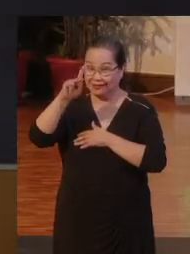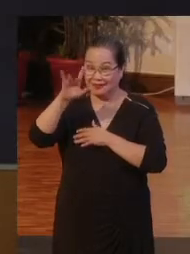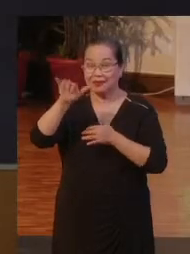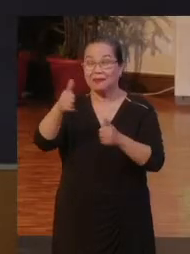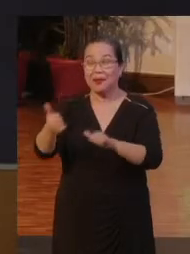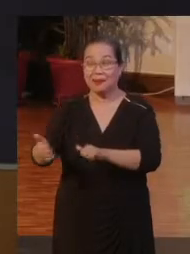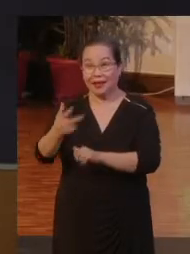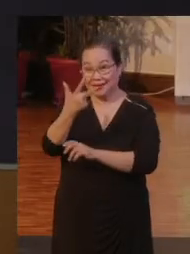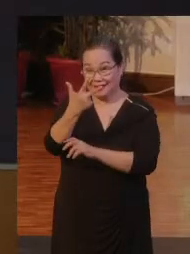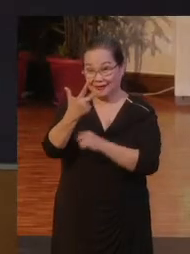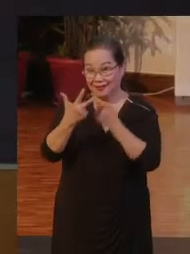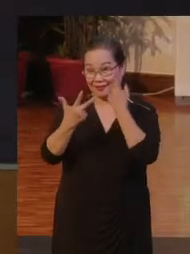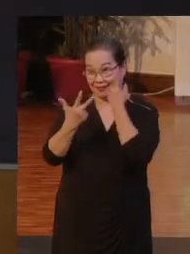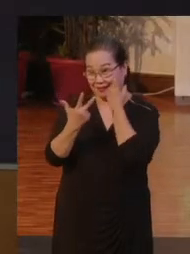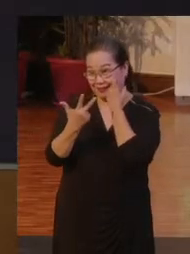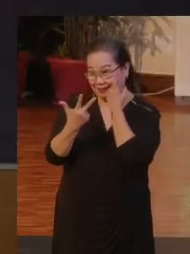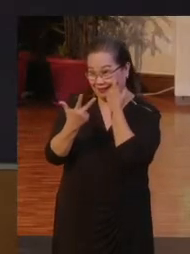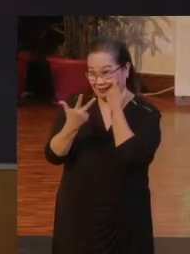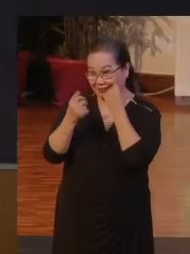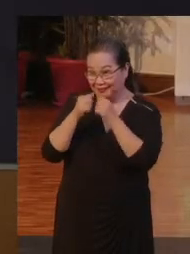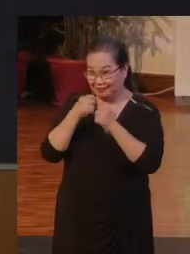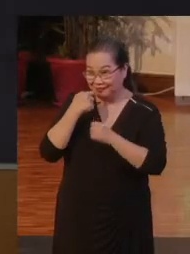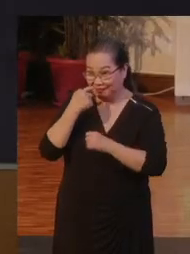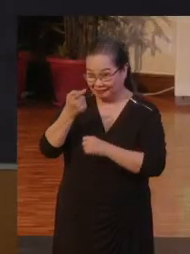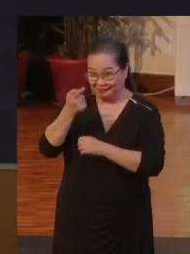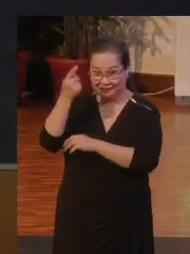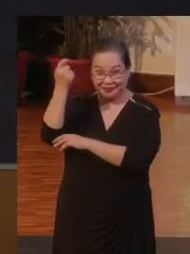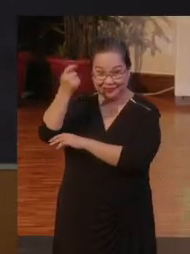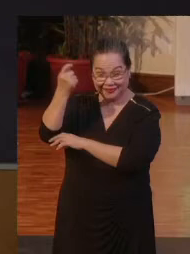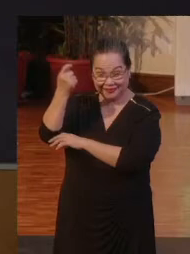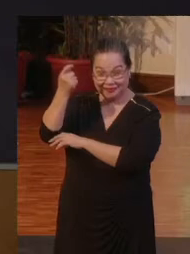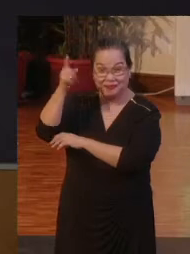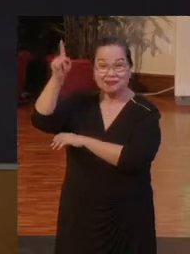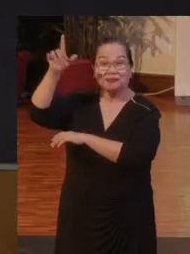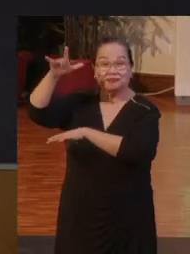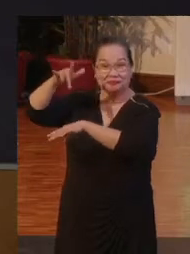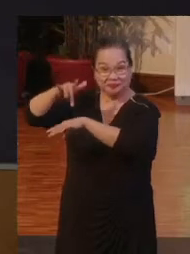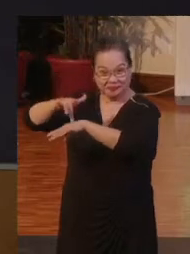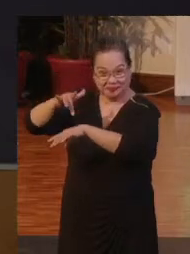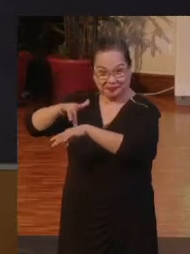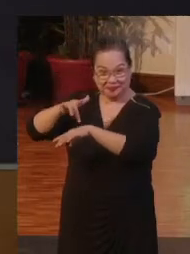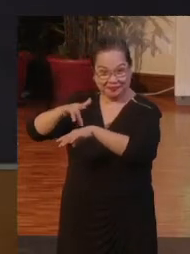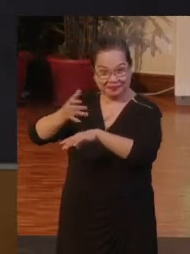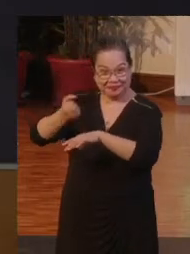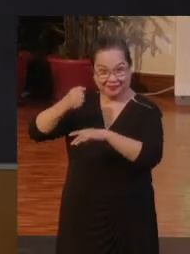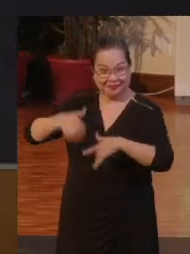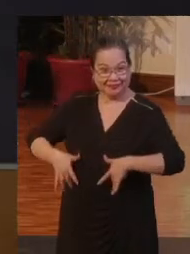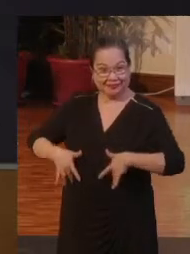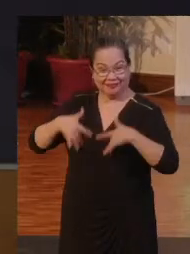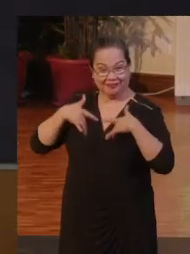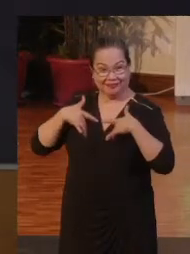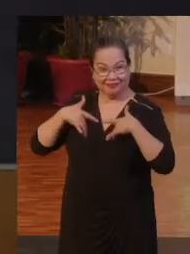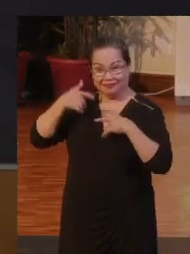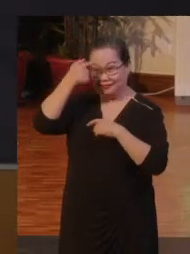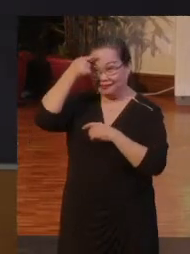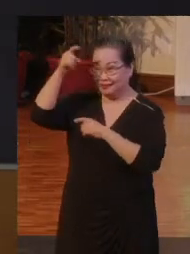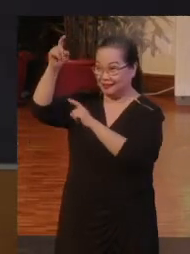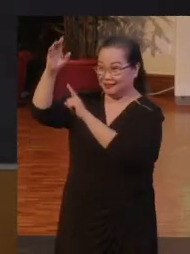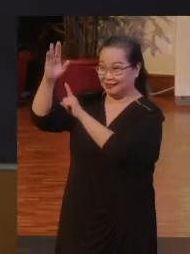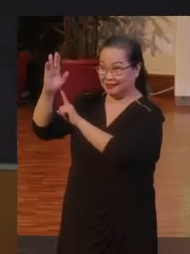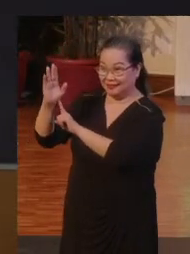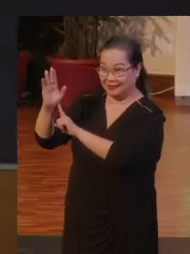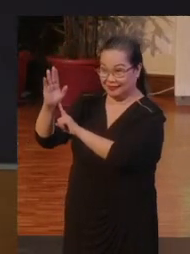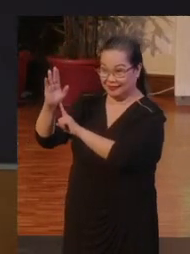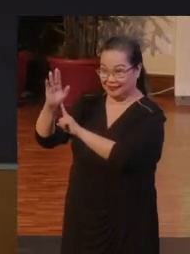din. Narinig nyo sa kanilang testimonyo na kumilos ang Panginoon sa kanilang buhay. Sapagkat ang Diyos